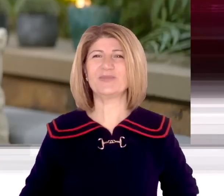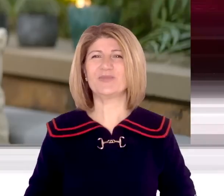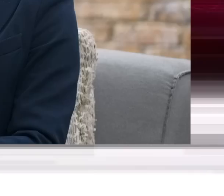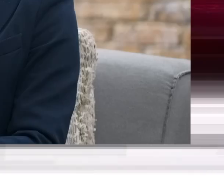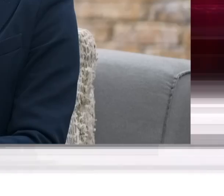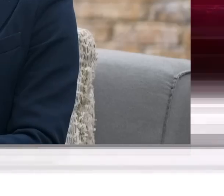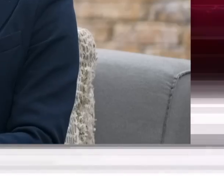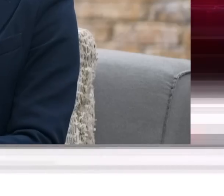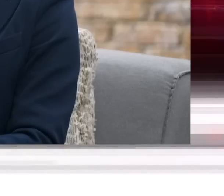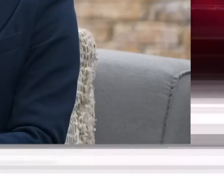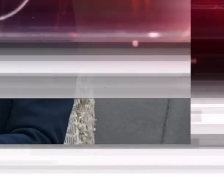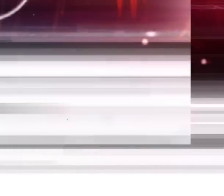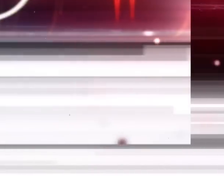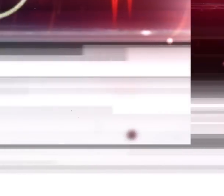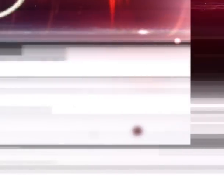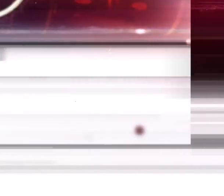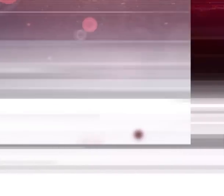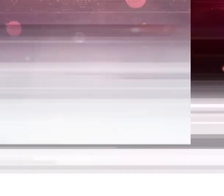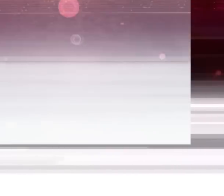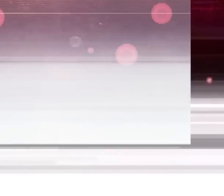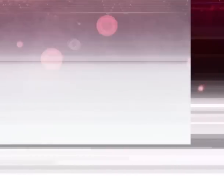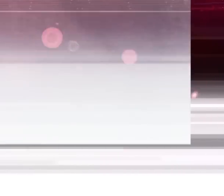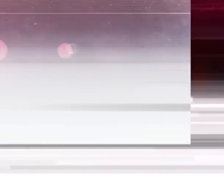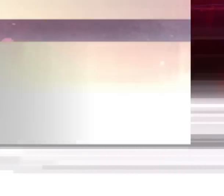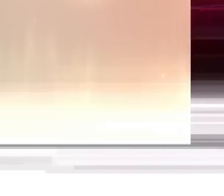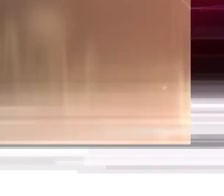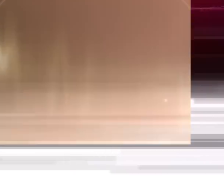از اطلاعاتتون دکتر. مرسی از شما.